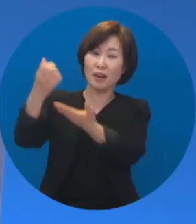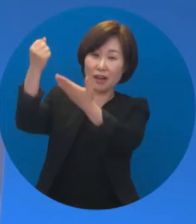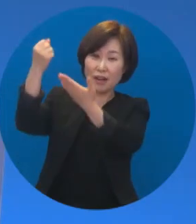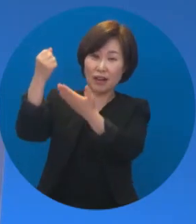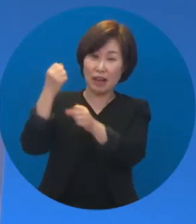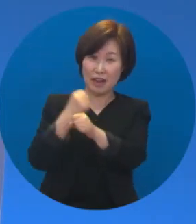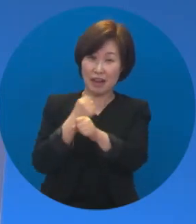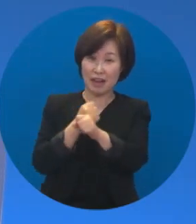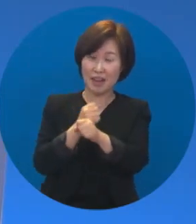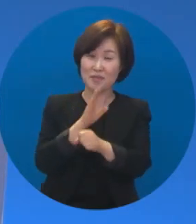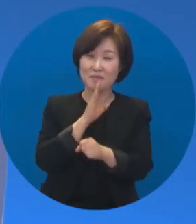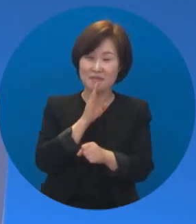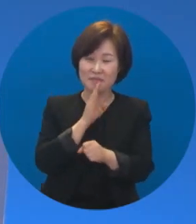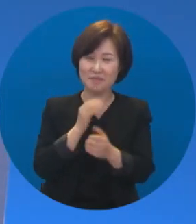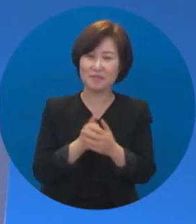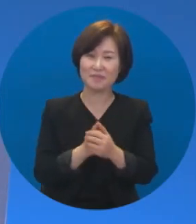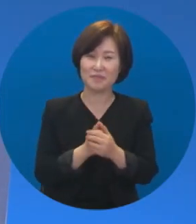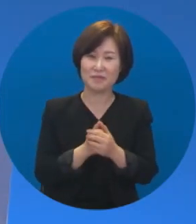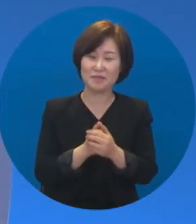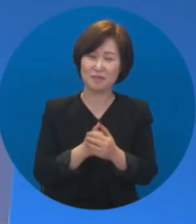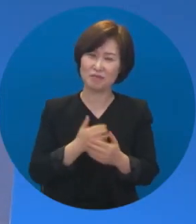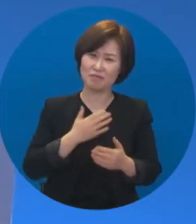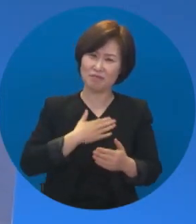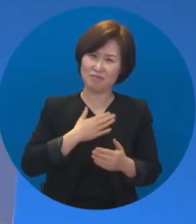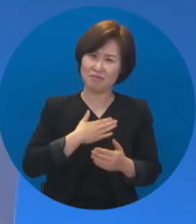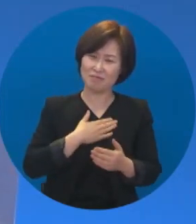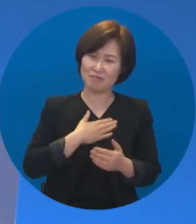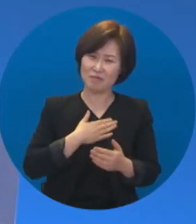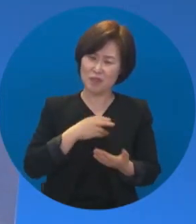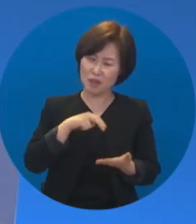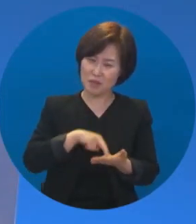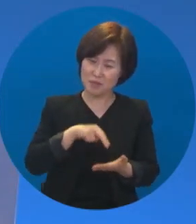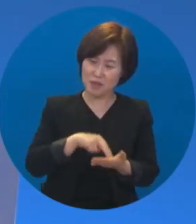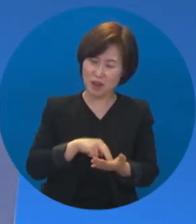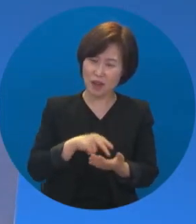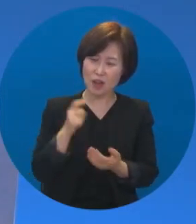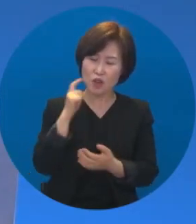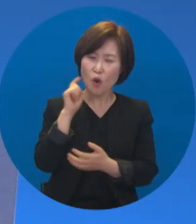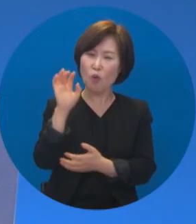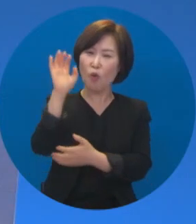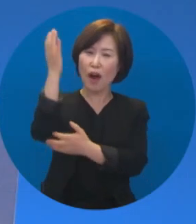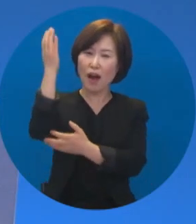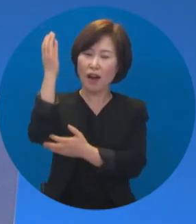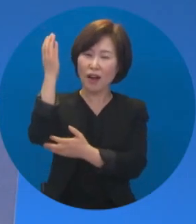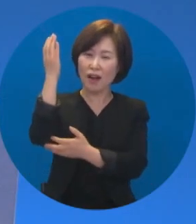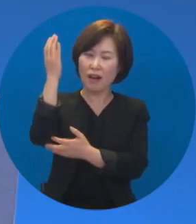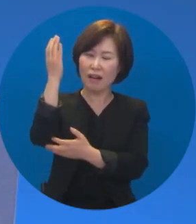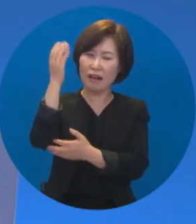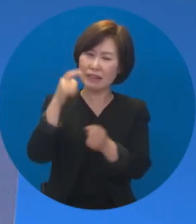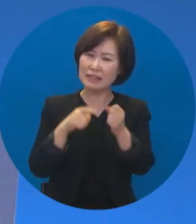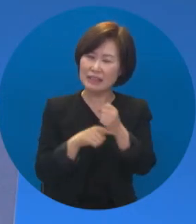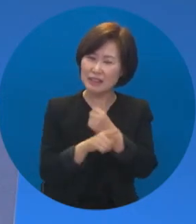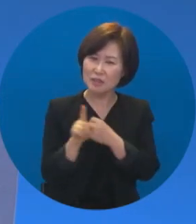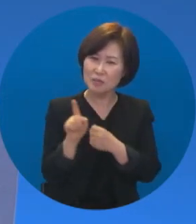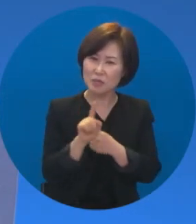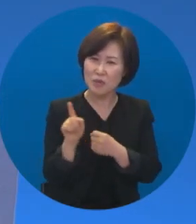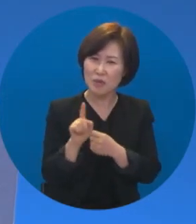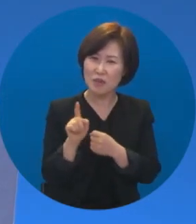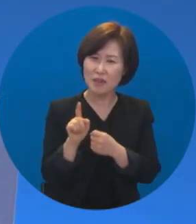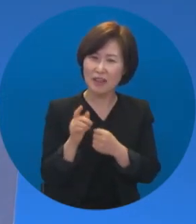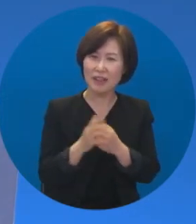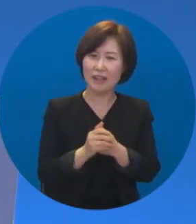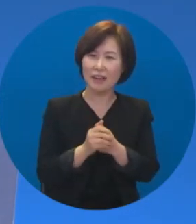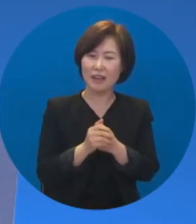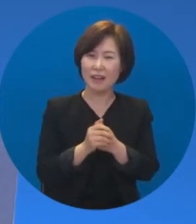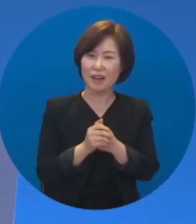박수치고 하잖아요. 저는 그 영광은 영광의 실체가 뭘까? 쉐키나의 영광? 또